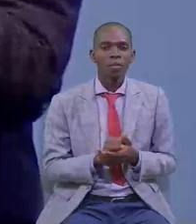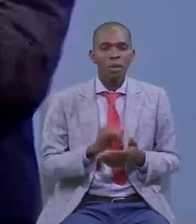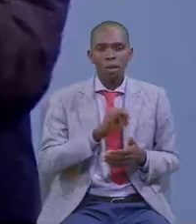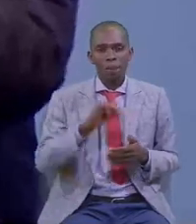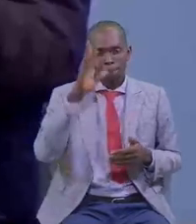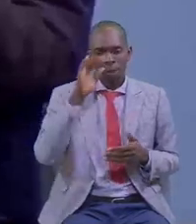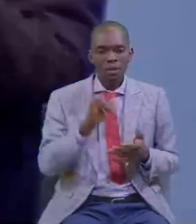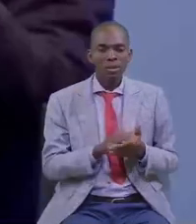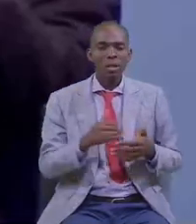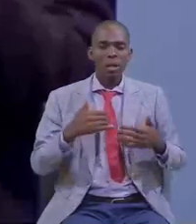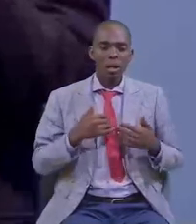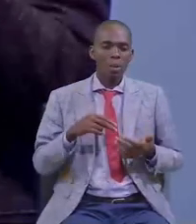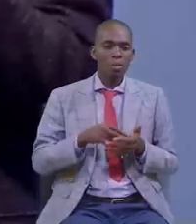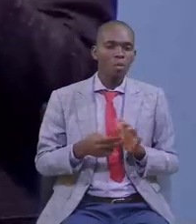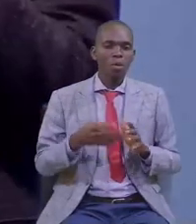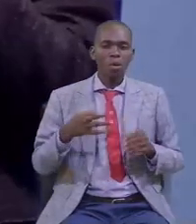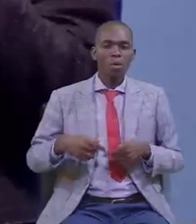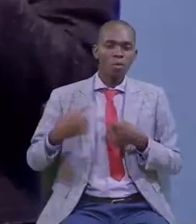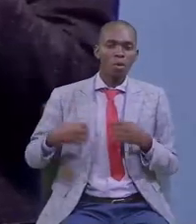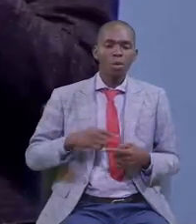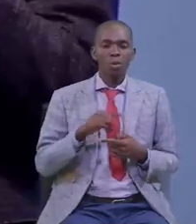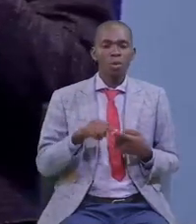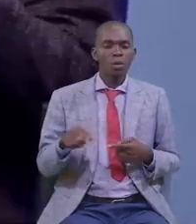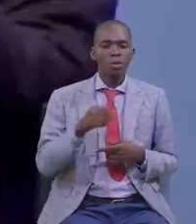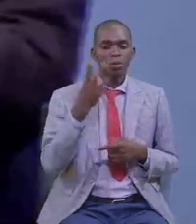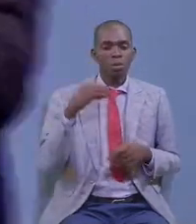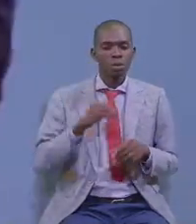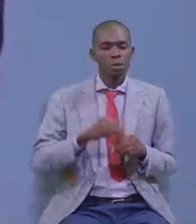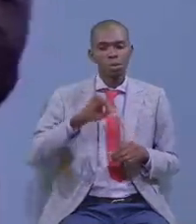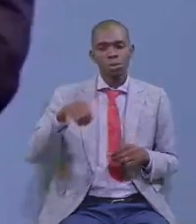C'était un jeune homme qui avait une résolution de cœur quand il était en Juda.